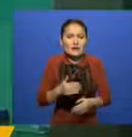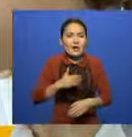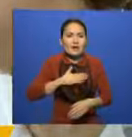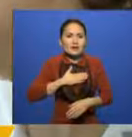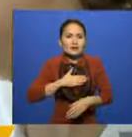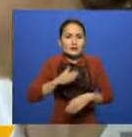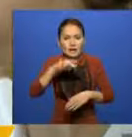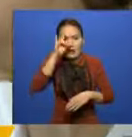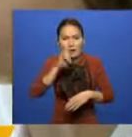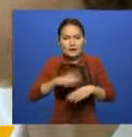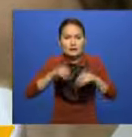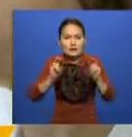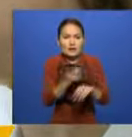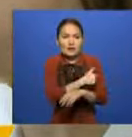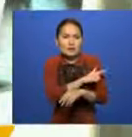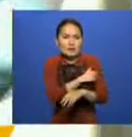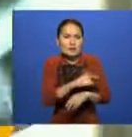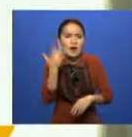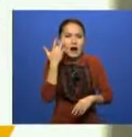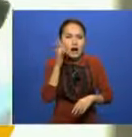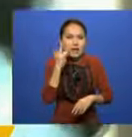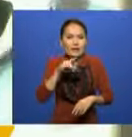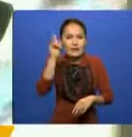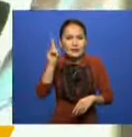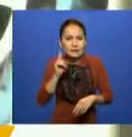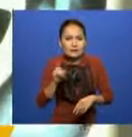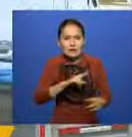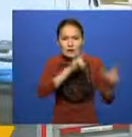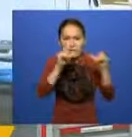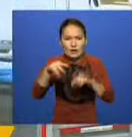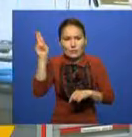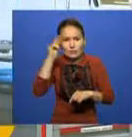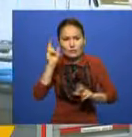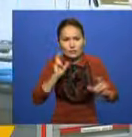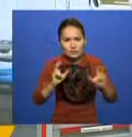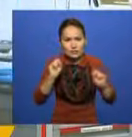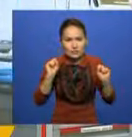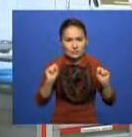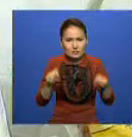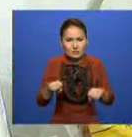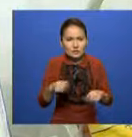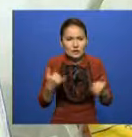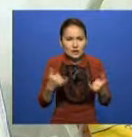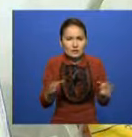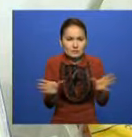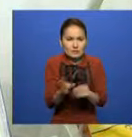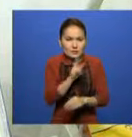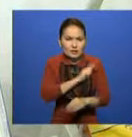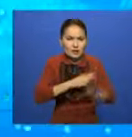Құрама Штаттары, Ресей, Оңтүстік Корея мен Израильде тәжірибеден өтуде. Нұрбек Байбосын, Мақсұт Меделханов,